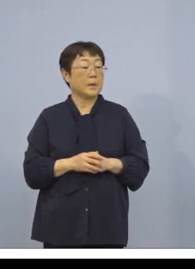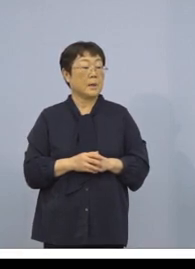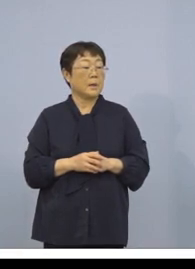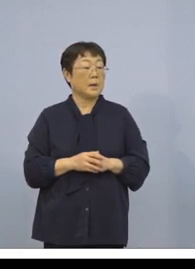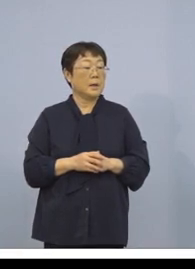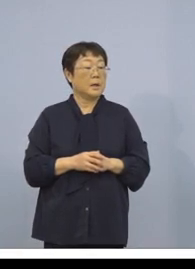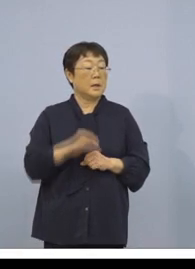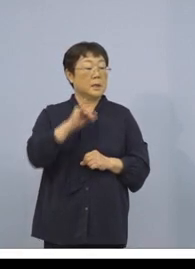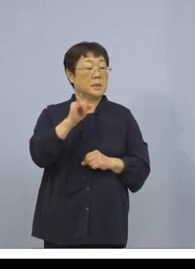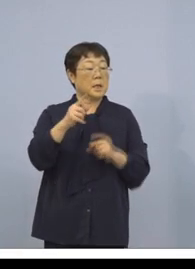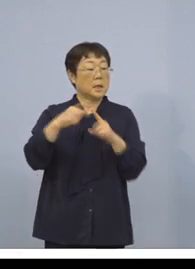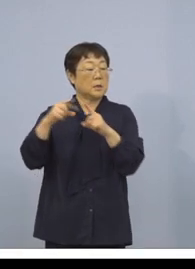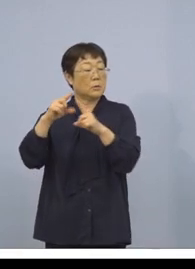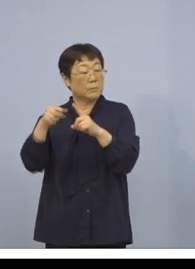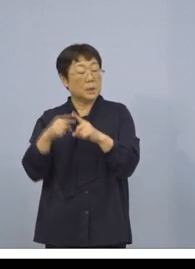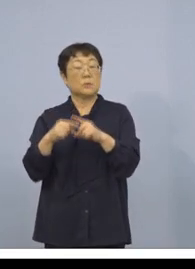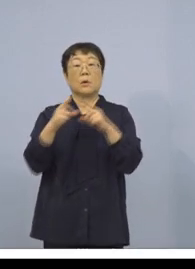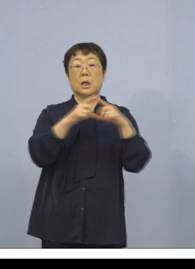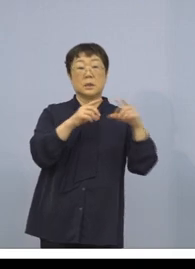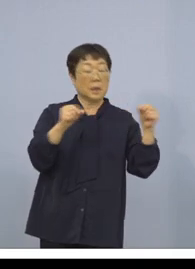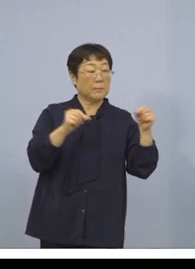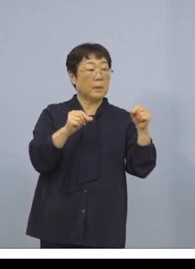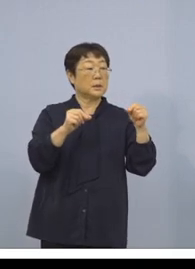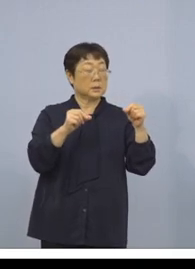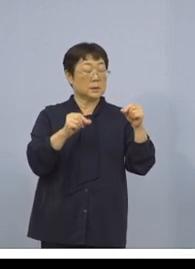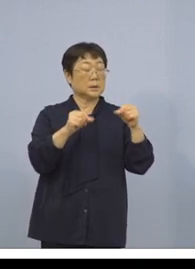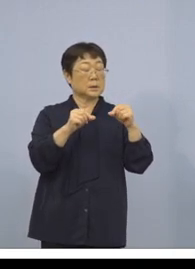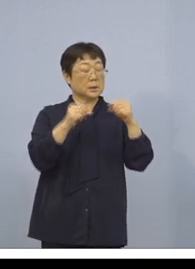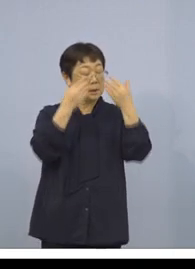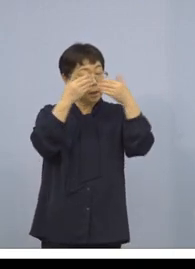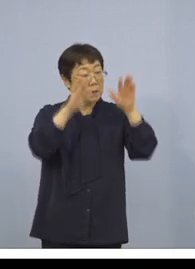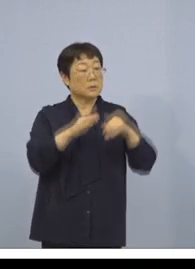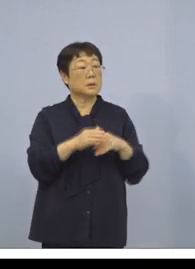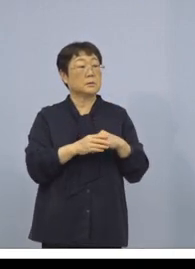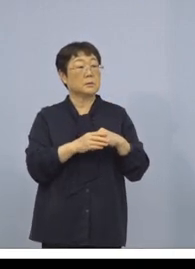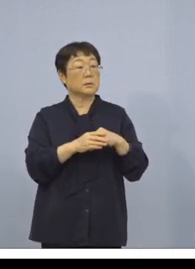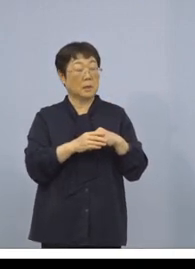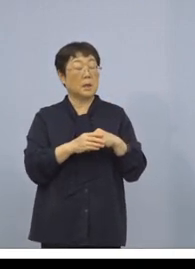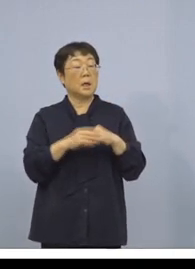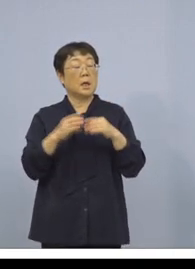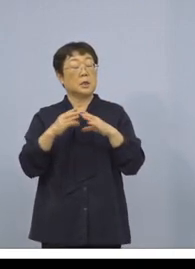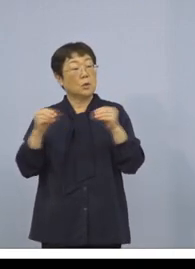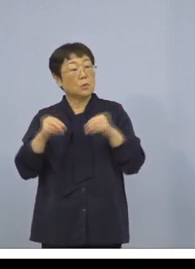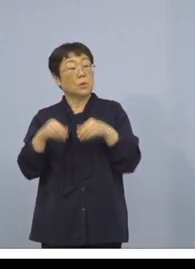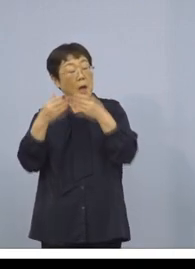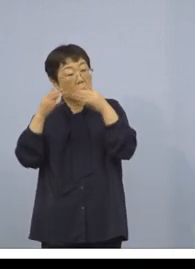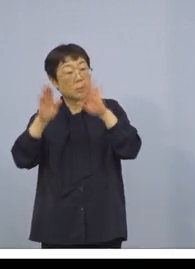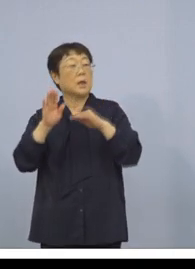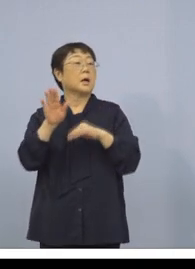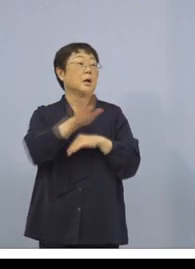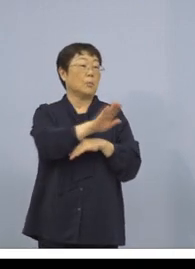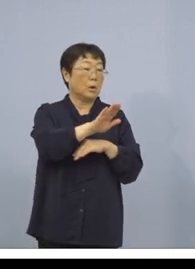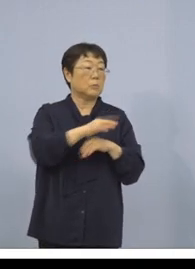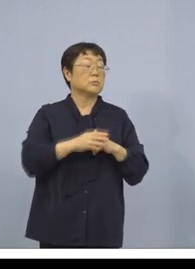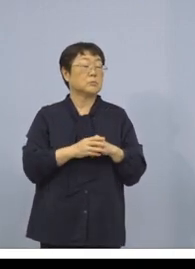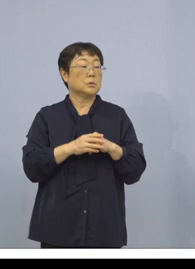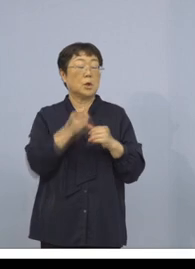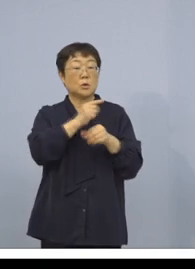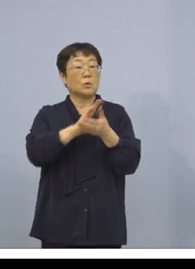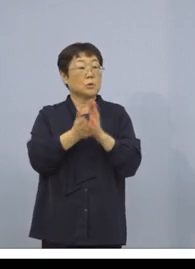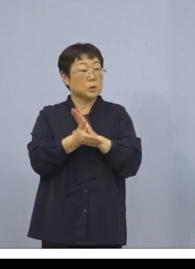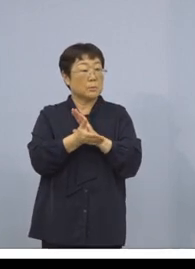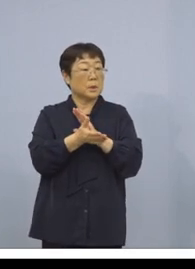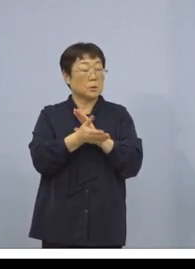かジャパンエキスポ等と日本博がございます。そこに、徳島の